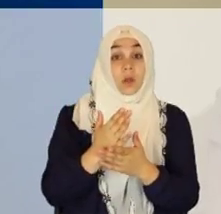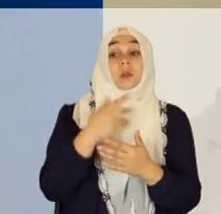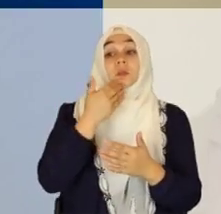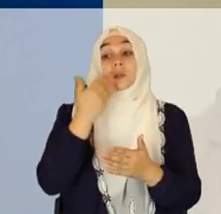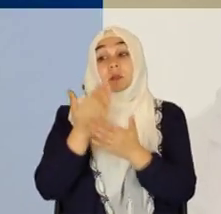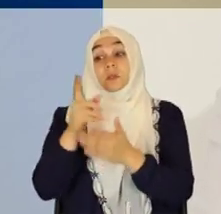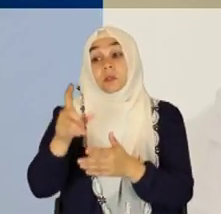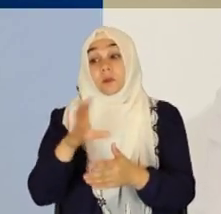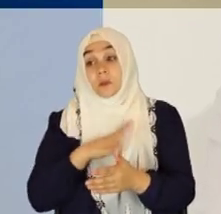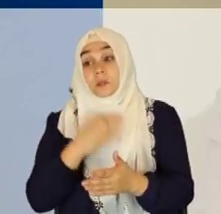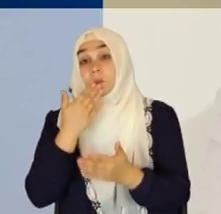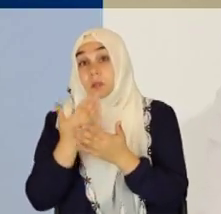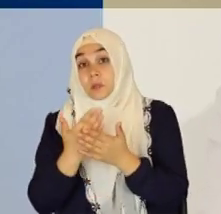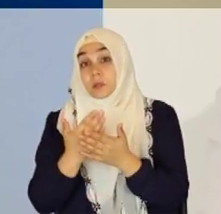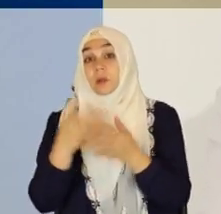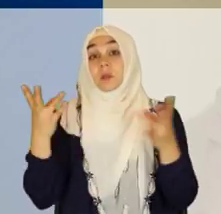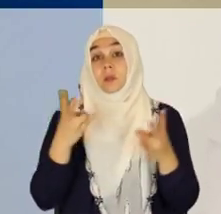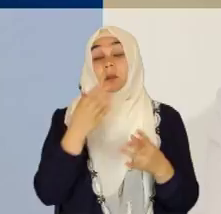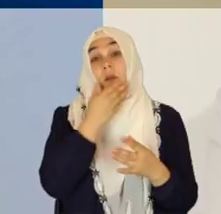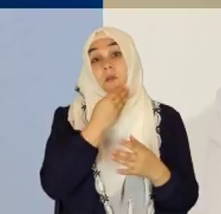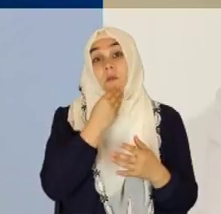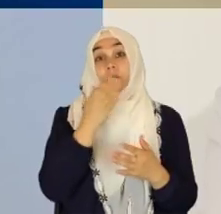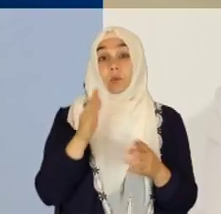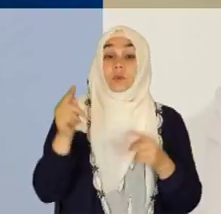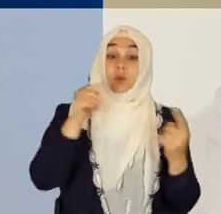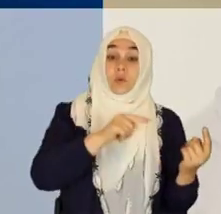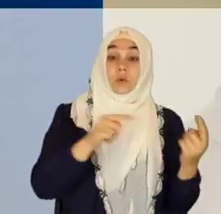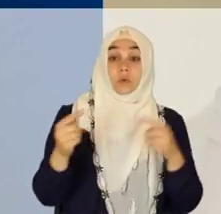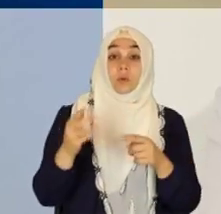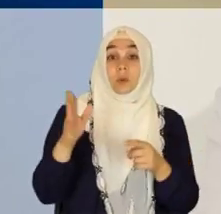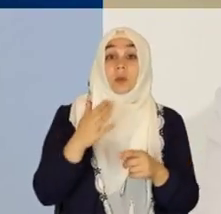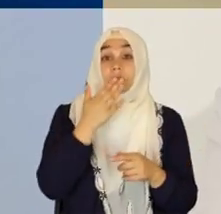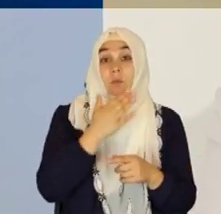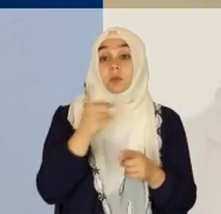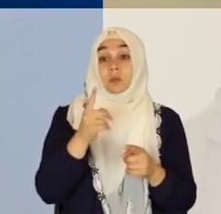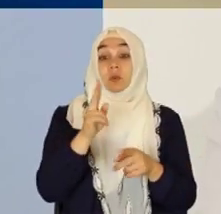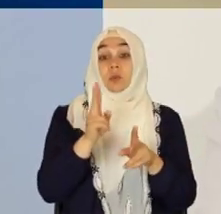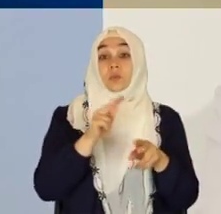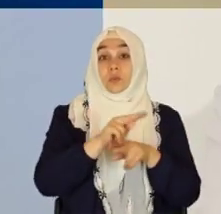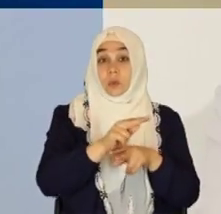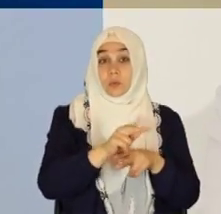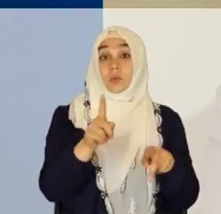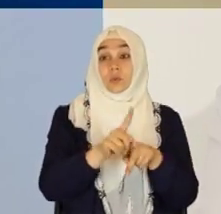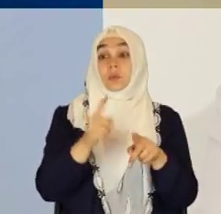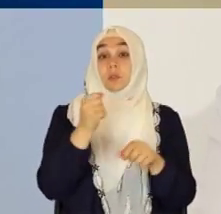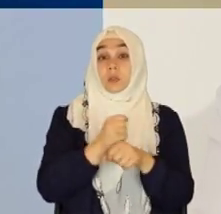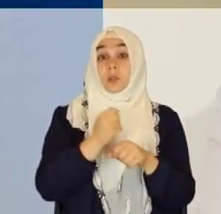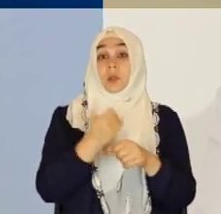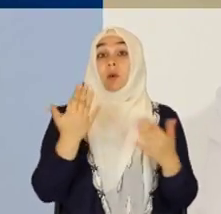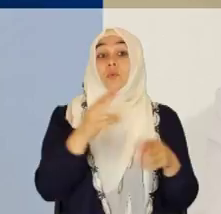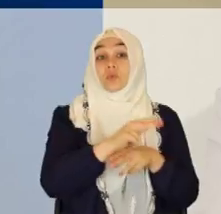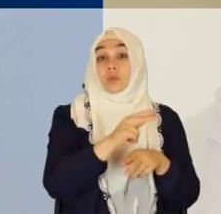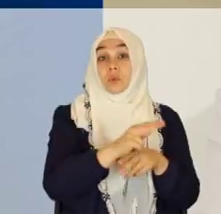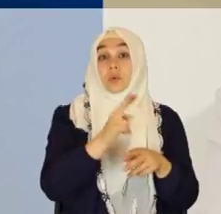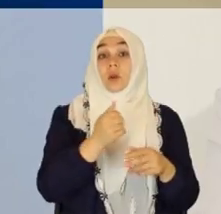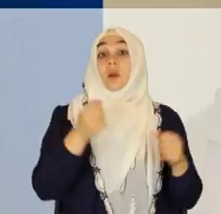kishiga ixlos qilganlar. U kishi bu kishiga ixlos qilgan, demak Qur'ondan dars berib turgan odam Hozir shogirdlari xatm